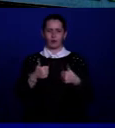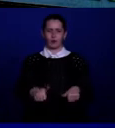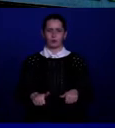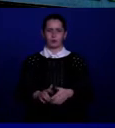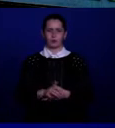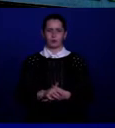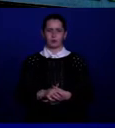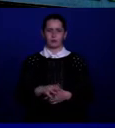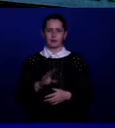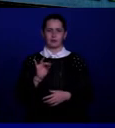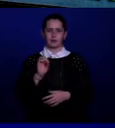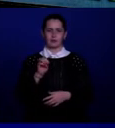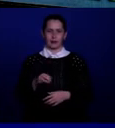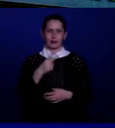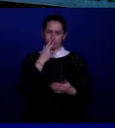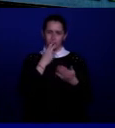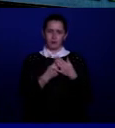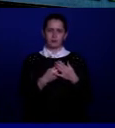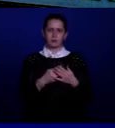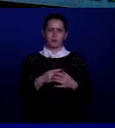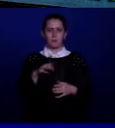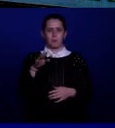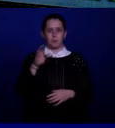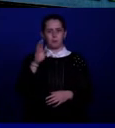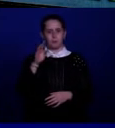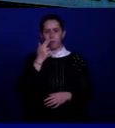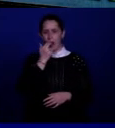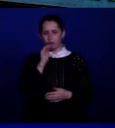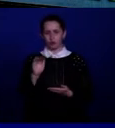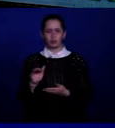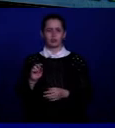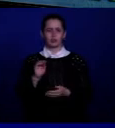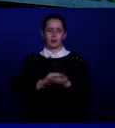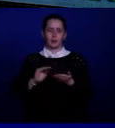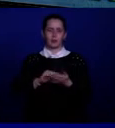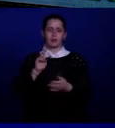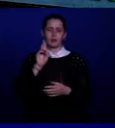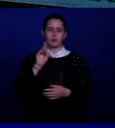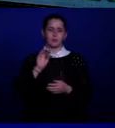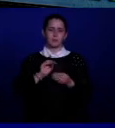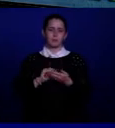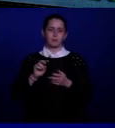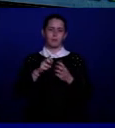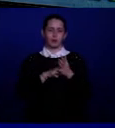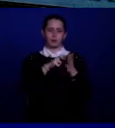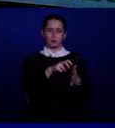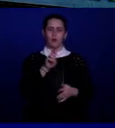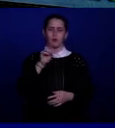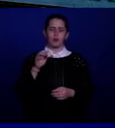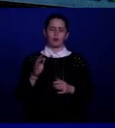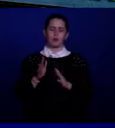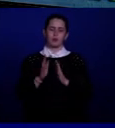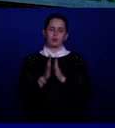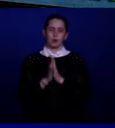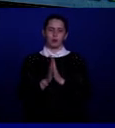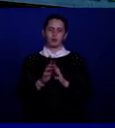Итак, посмотрите, малыш написал письмо. «Дорогой Карлсон, приглашаю тебя на день